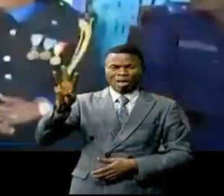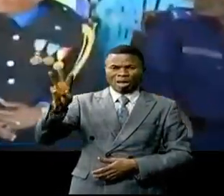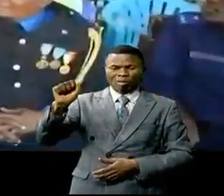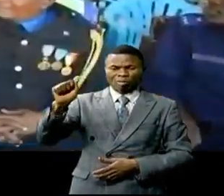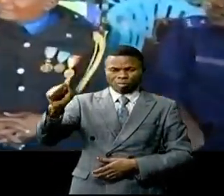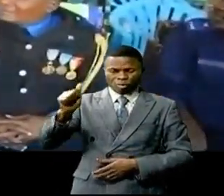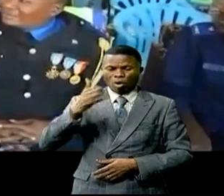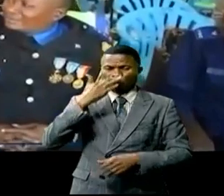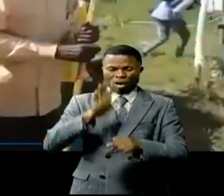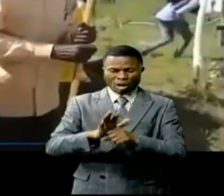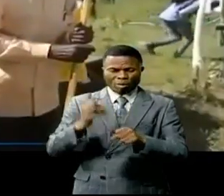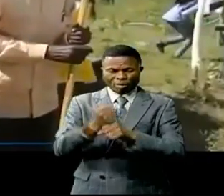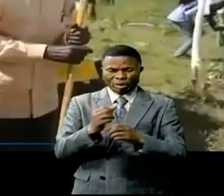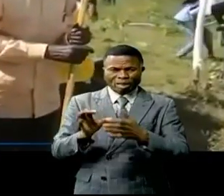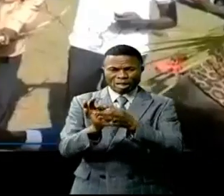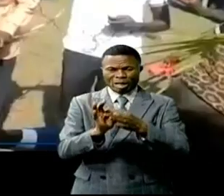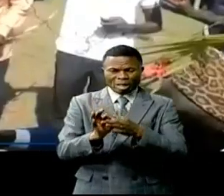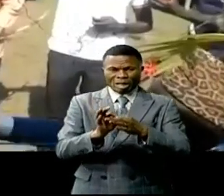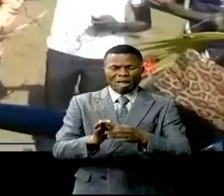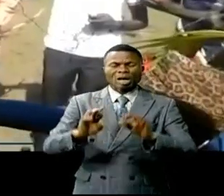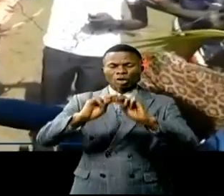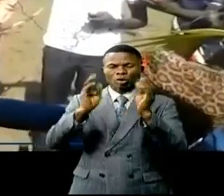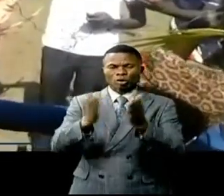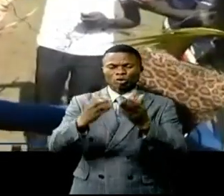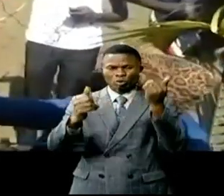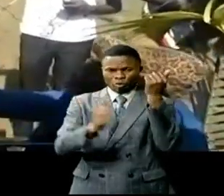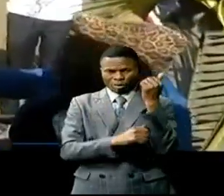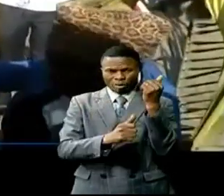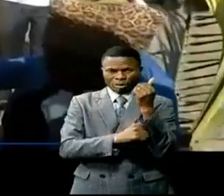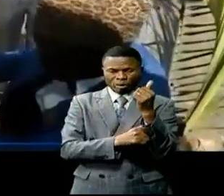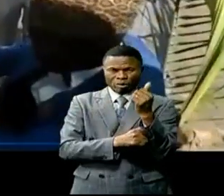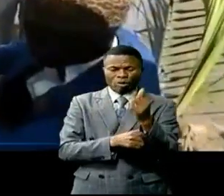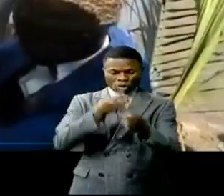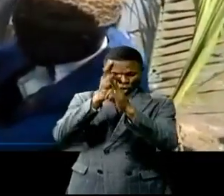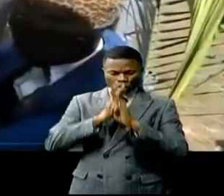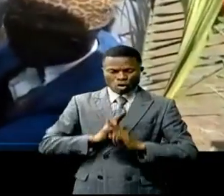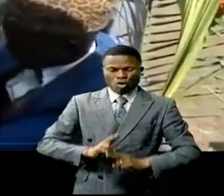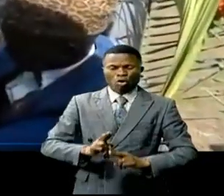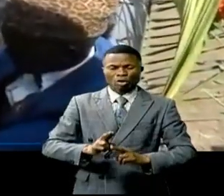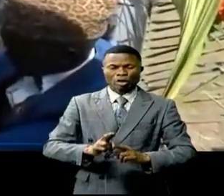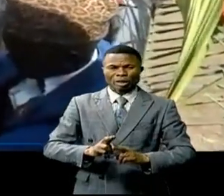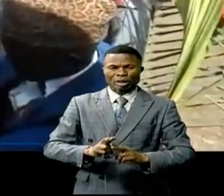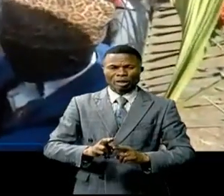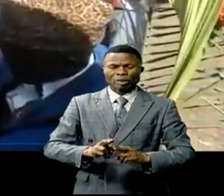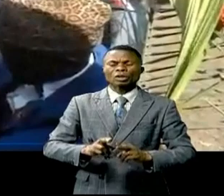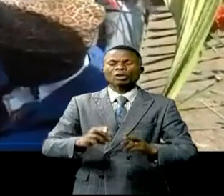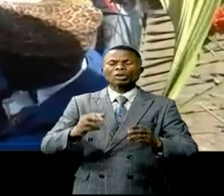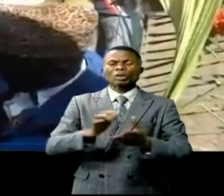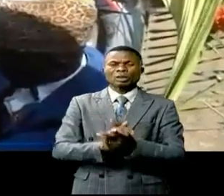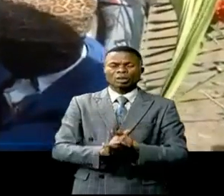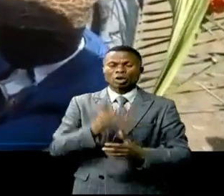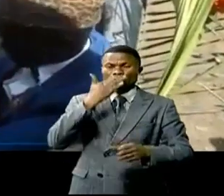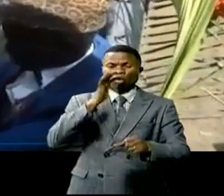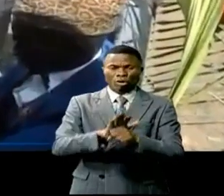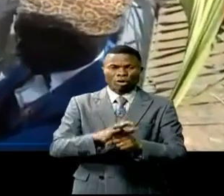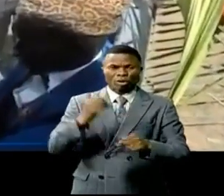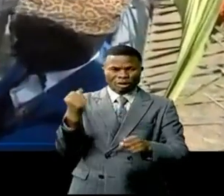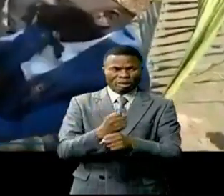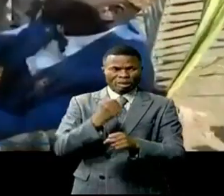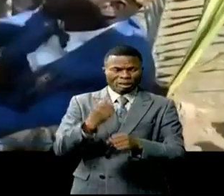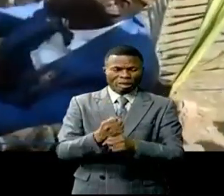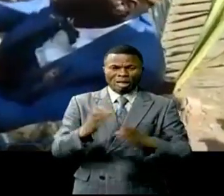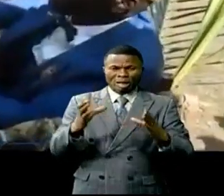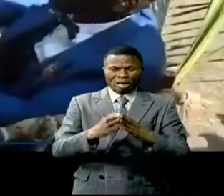travailler en franche collaboration avec sa hiérarchie. À nos autorités hiérarchiques, nous promettons travailler